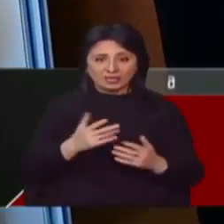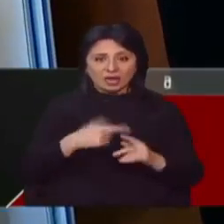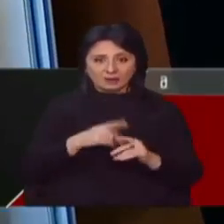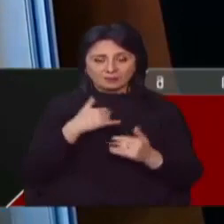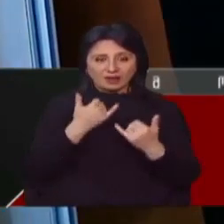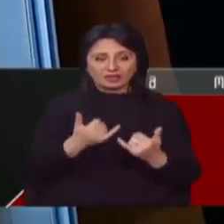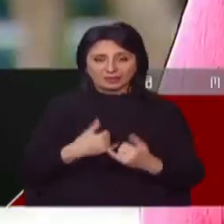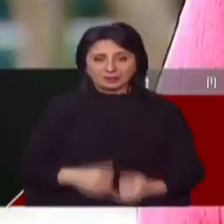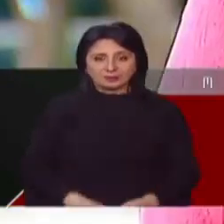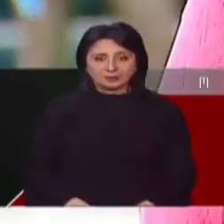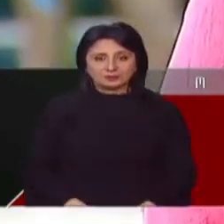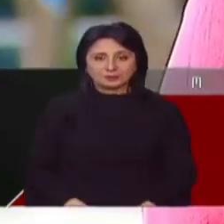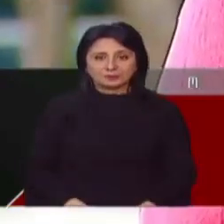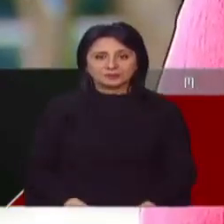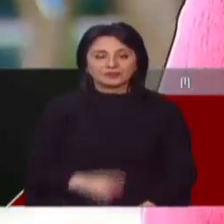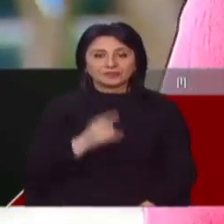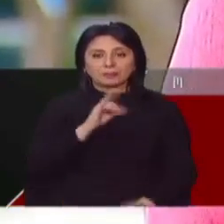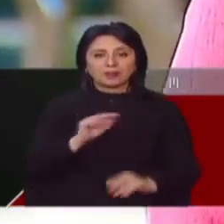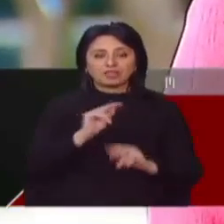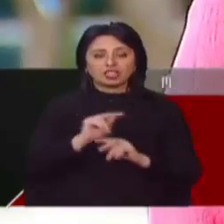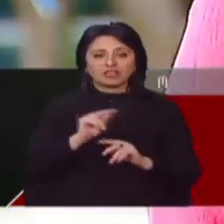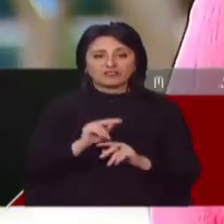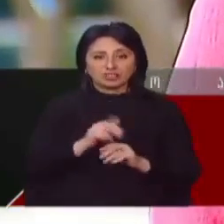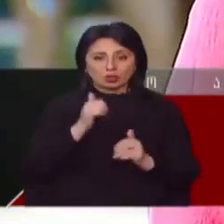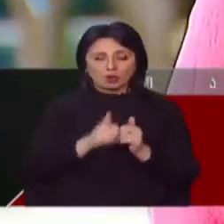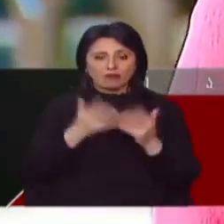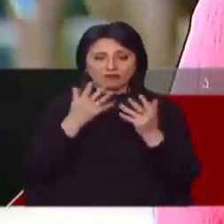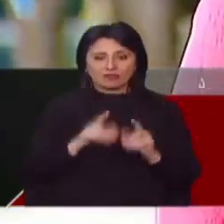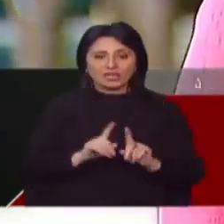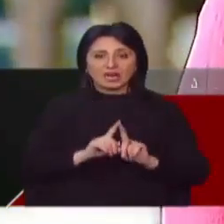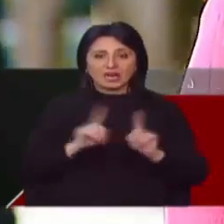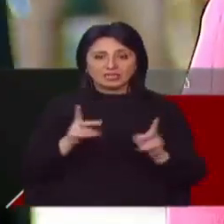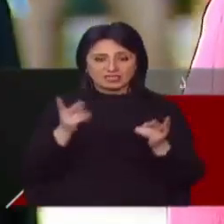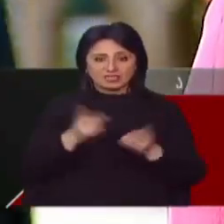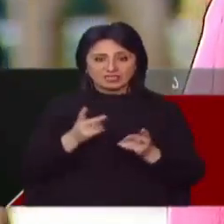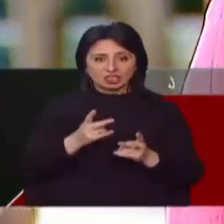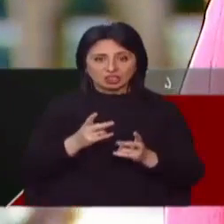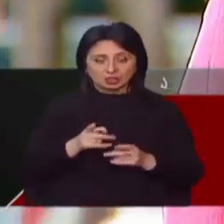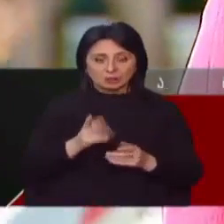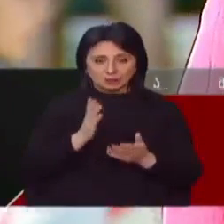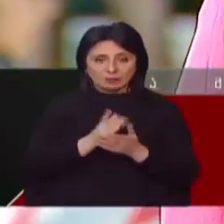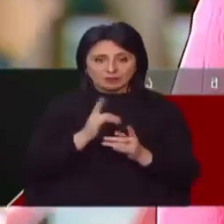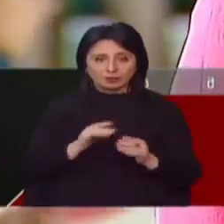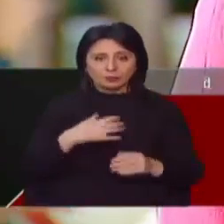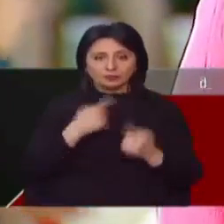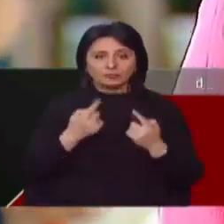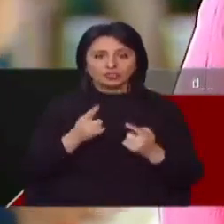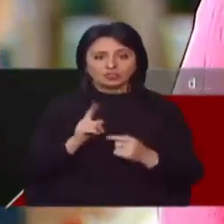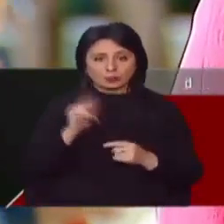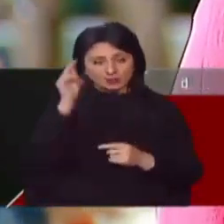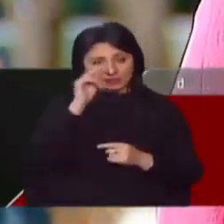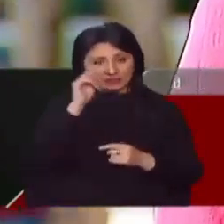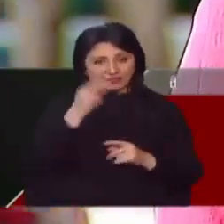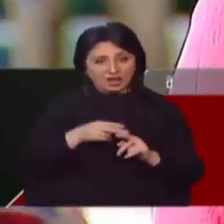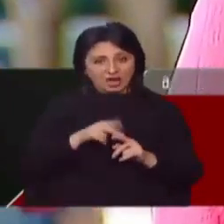ემპათია. Ბავშვებს, რასაც ვასწავლით ჩვენ ყოველდღიურად, განსაკუთრებული საჭიროების მქონე ბავშვებს, მნიშვნელოვანია, რომ